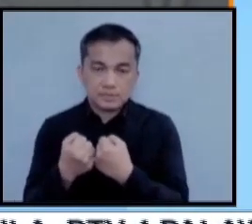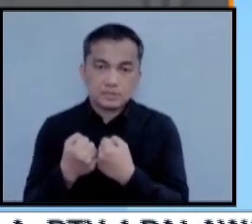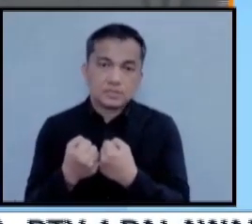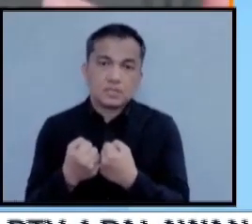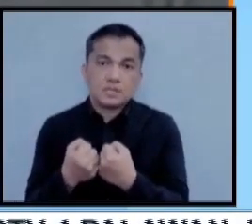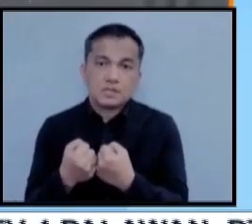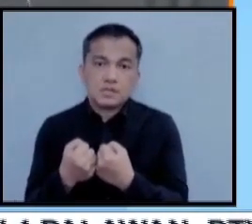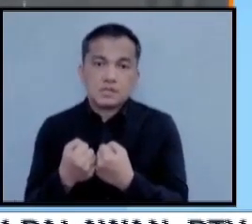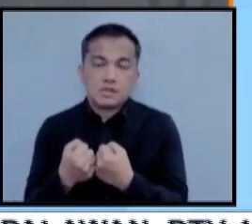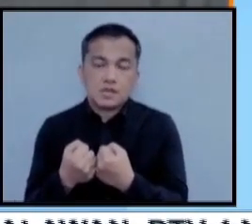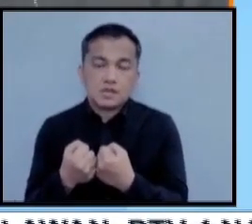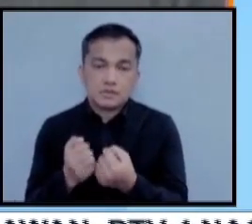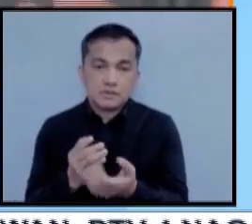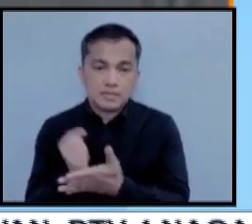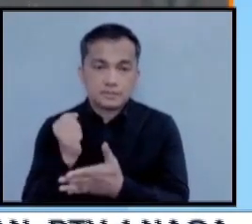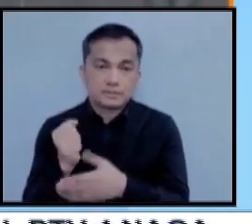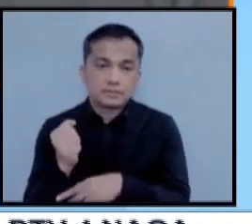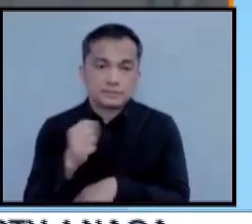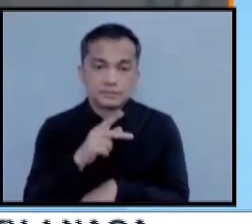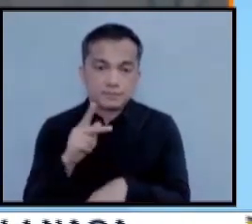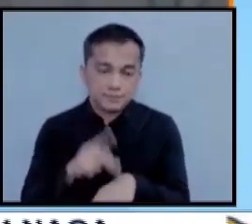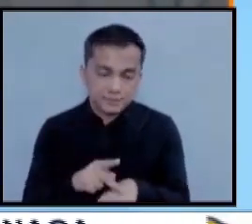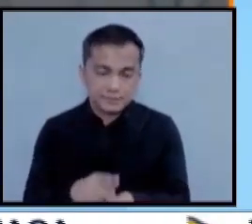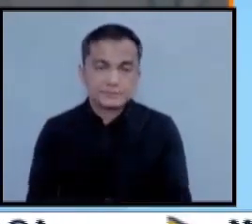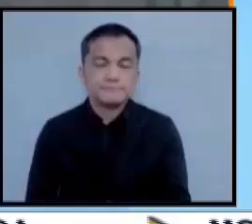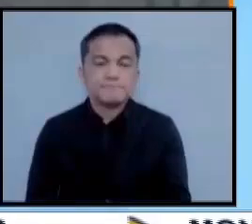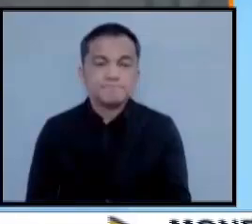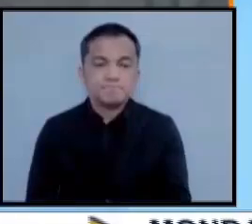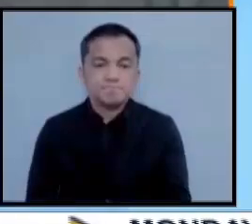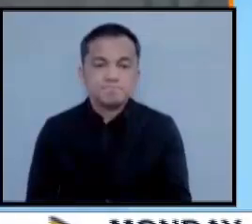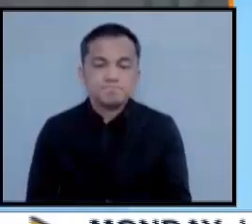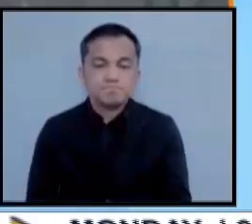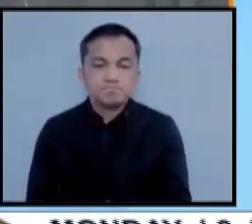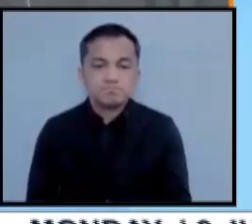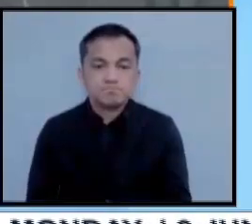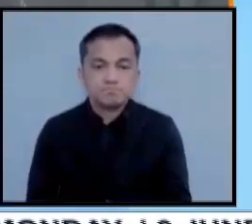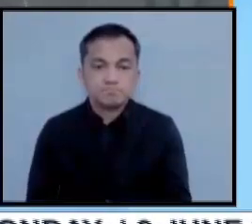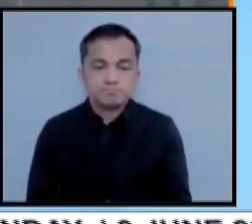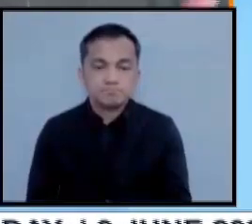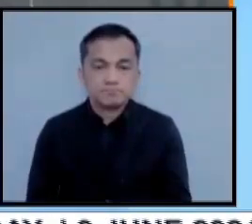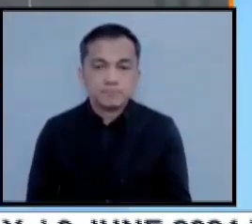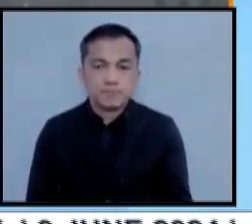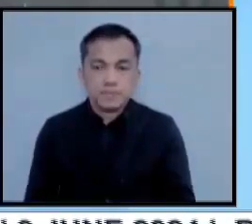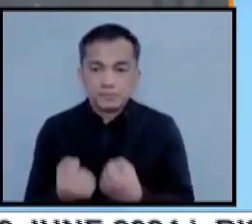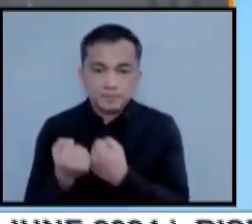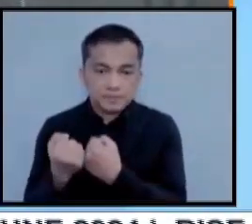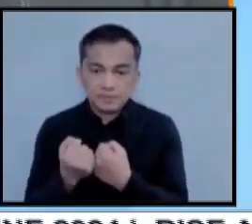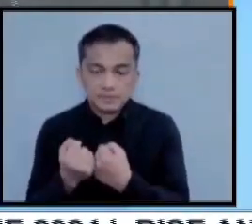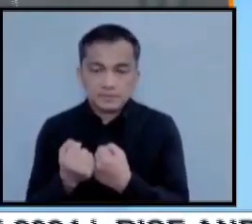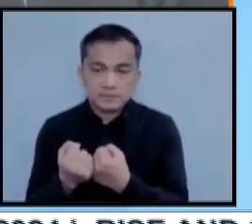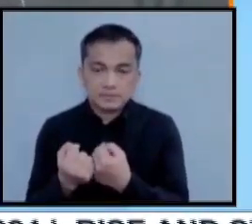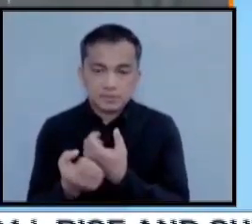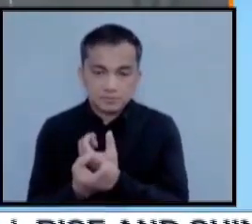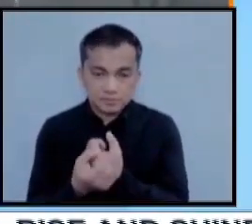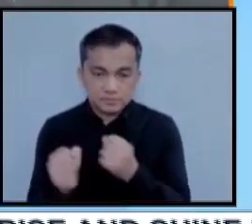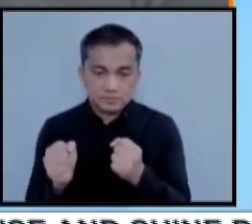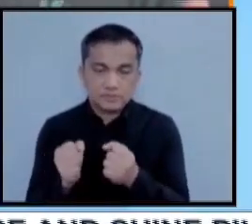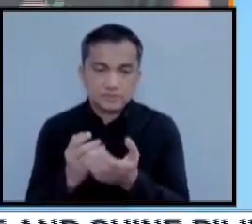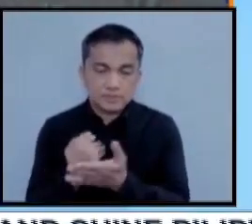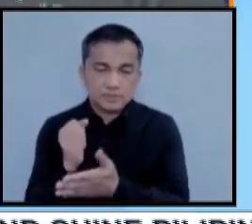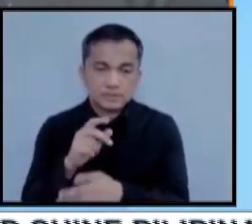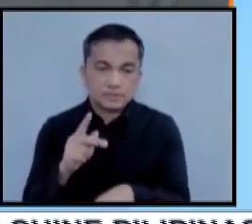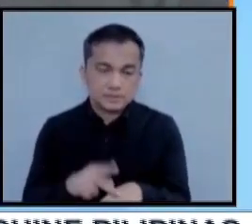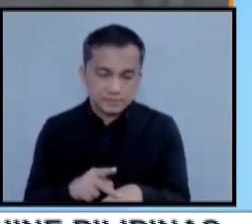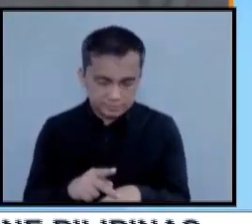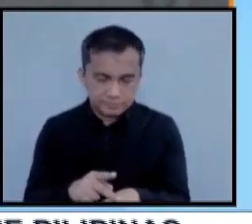bansa pinaglalaban niya ang kalayaan ng ating bansa pinaglalaban niya ang sovereign rights ng ating bansa ang